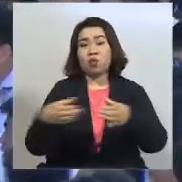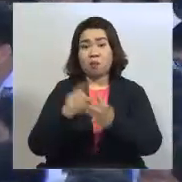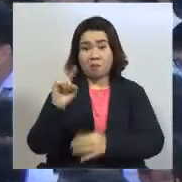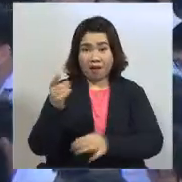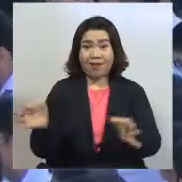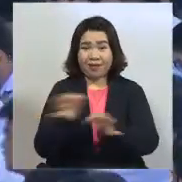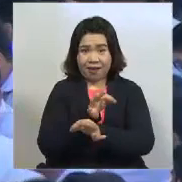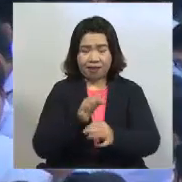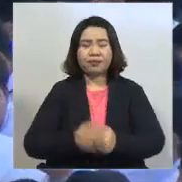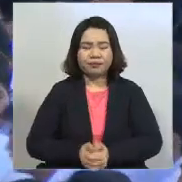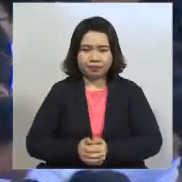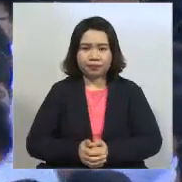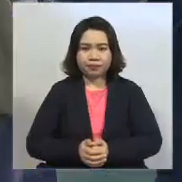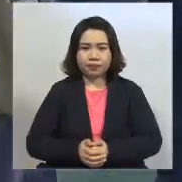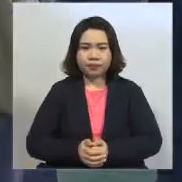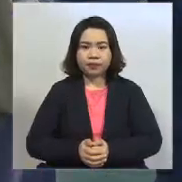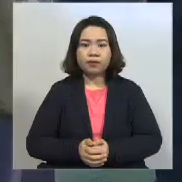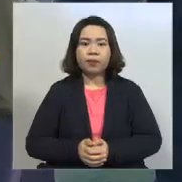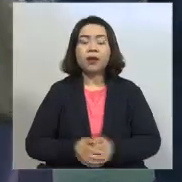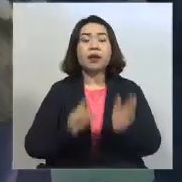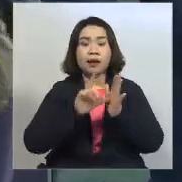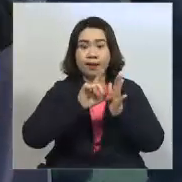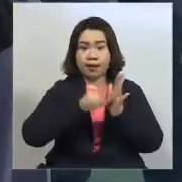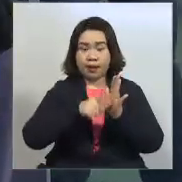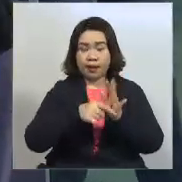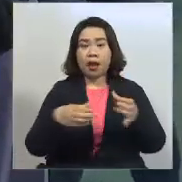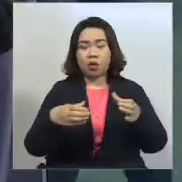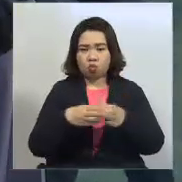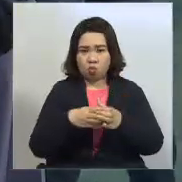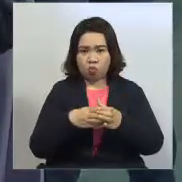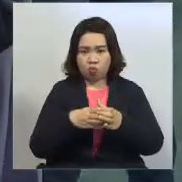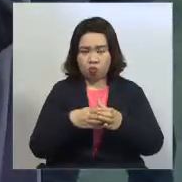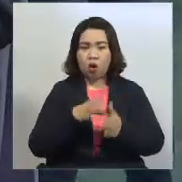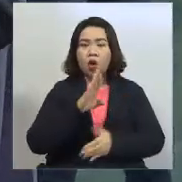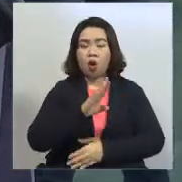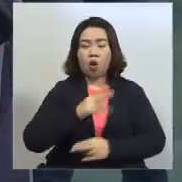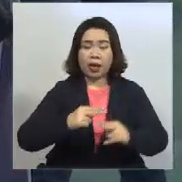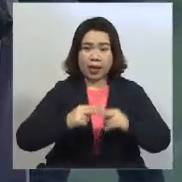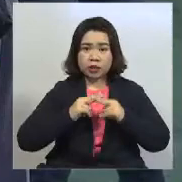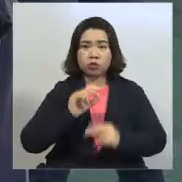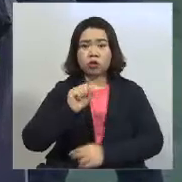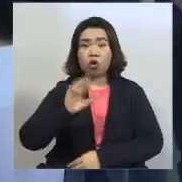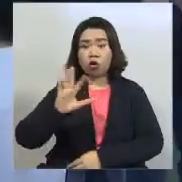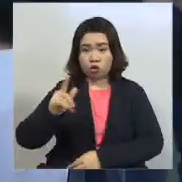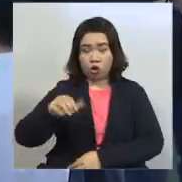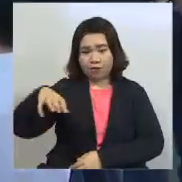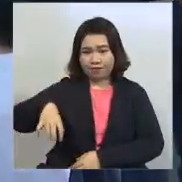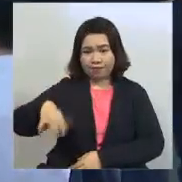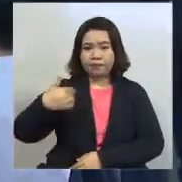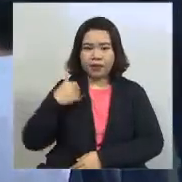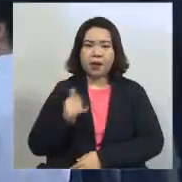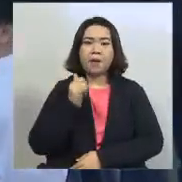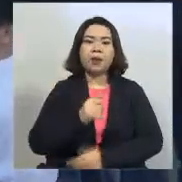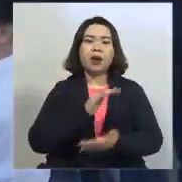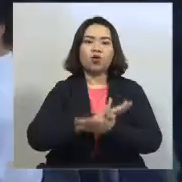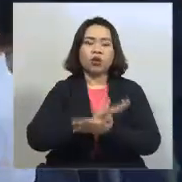มาขณะที่นายอัตพลตรึกตรองนะครับเลขาธิการคณะกรรมการส่งเสริมการศึกษาเอกชนหรือว่าสช.ก็ได้เดินทางมาที่โร